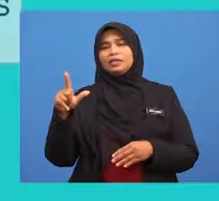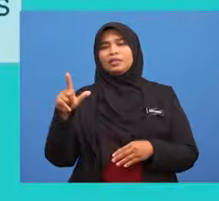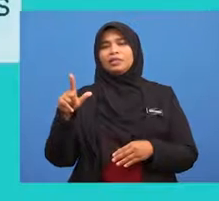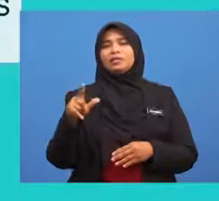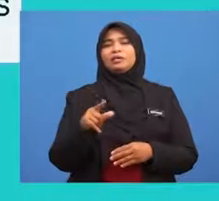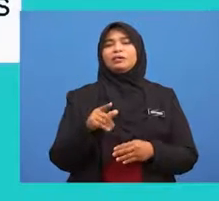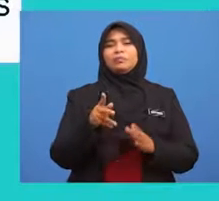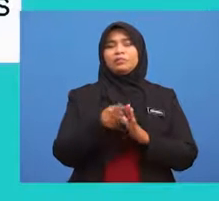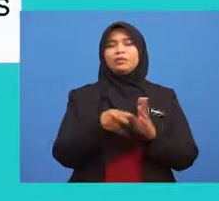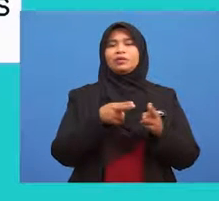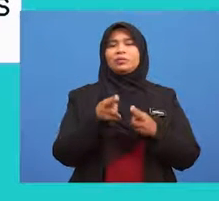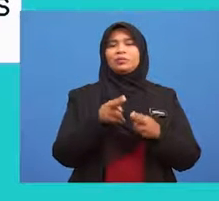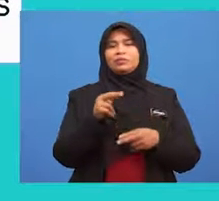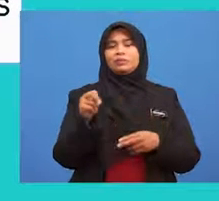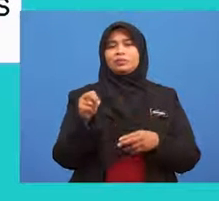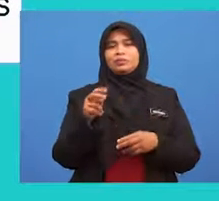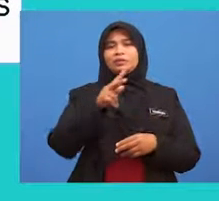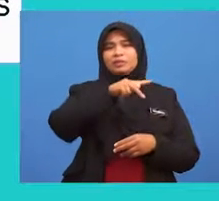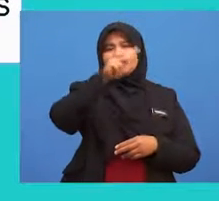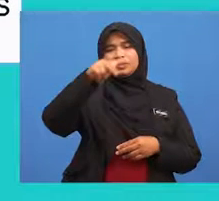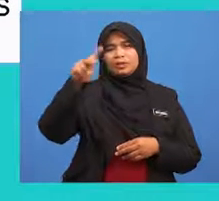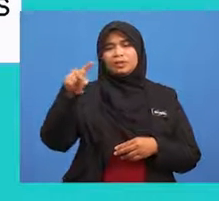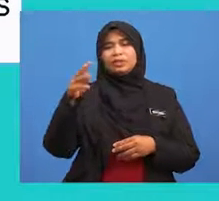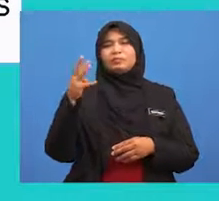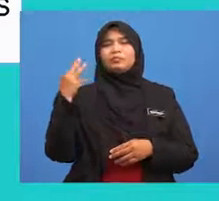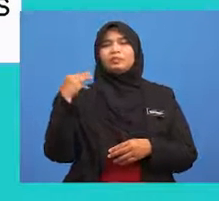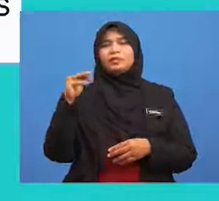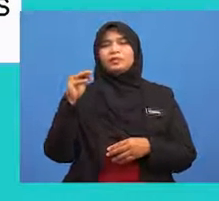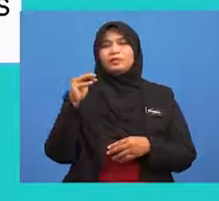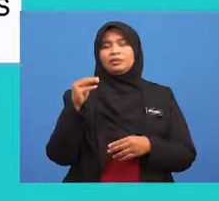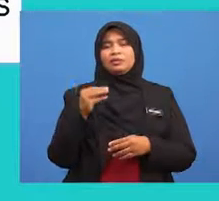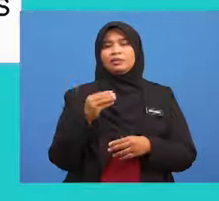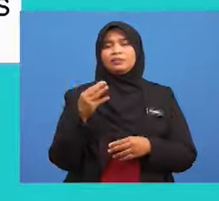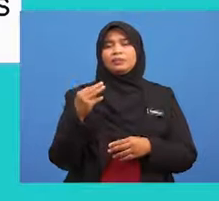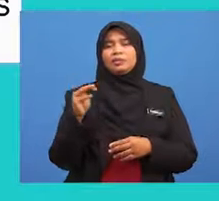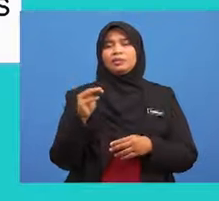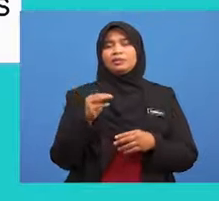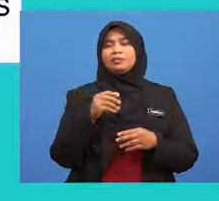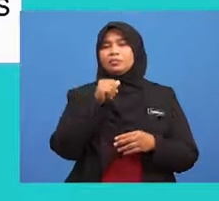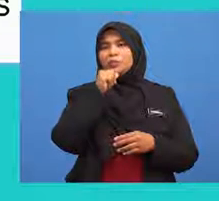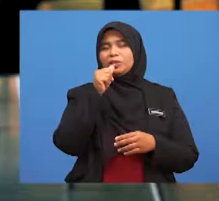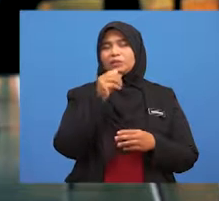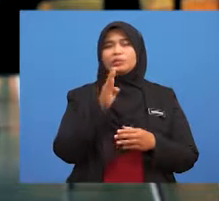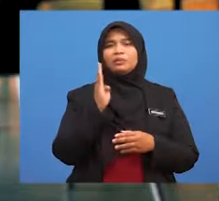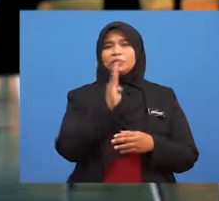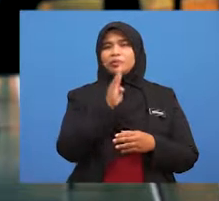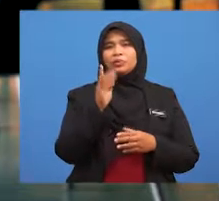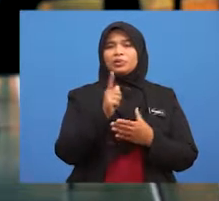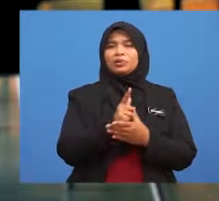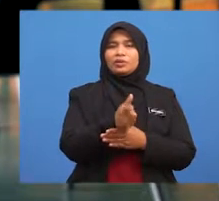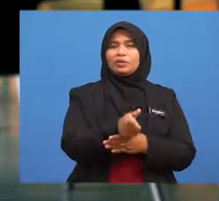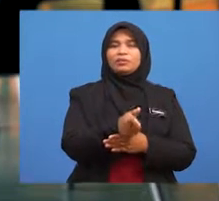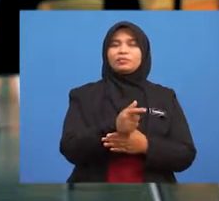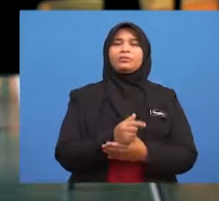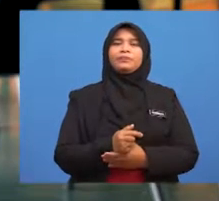atau pengurus kilang. Maka mereka bukan buruh langsung. Baiklah,